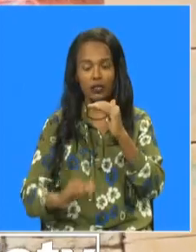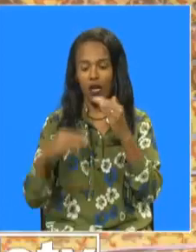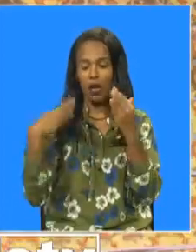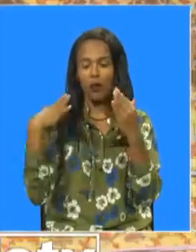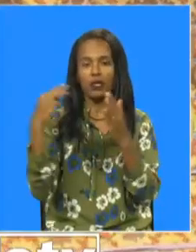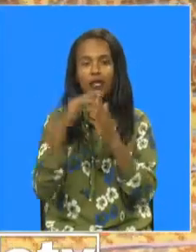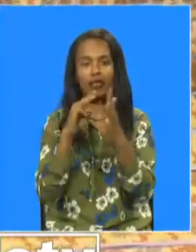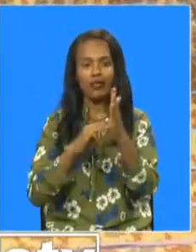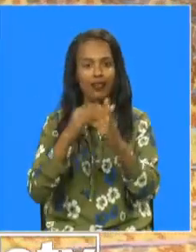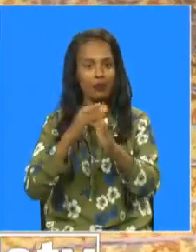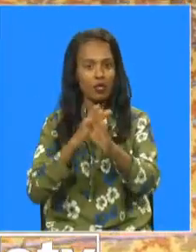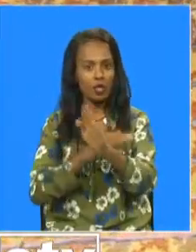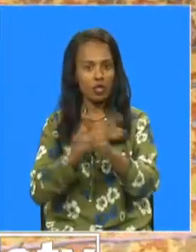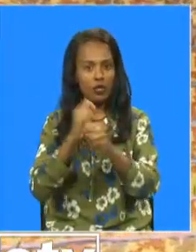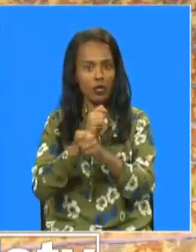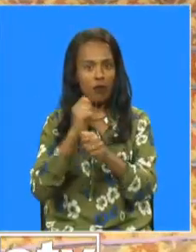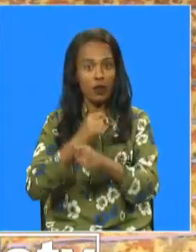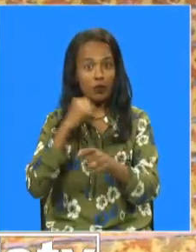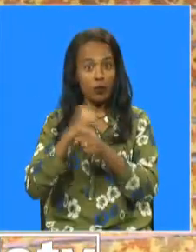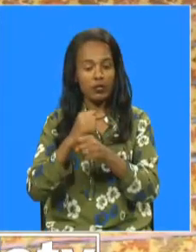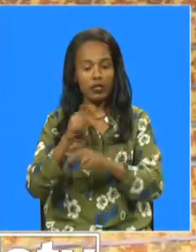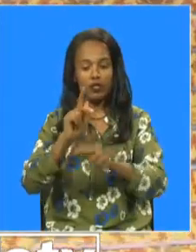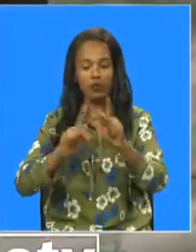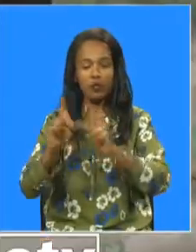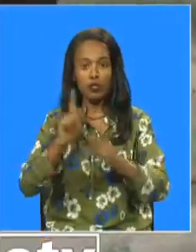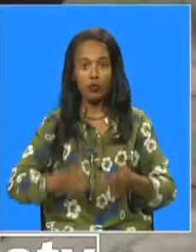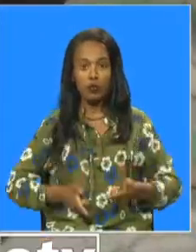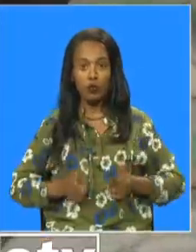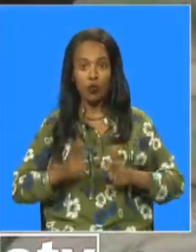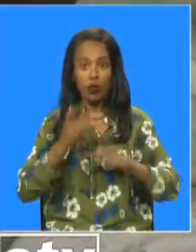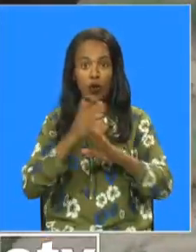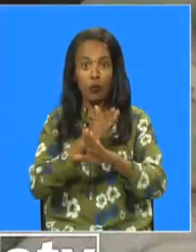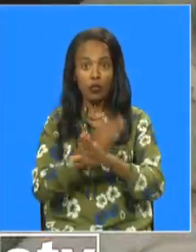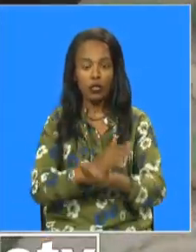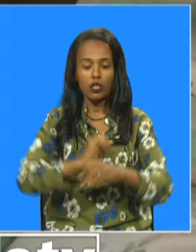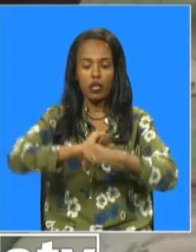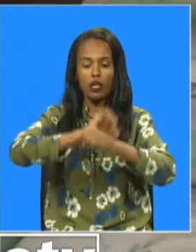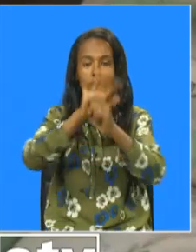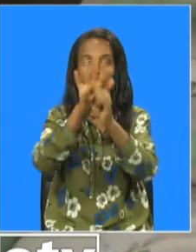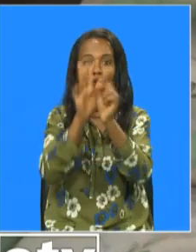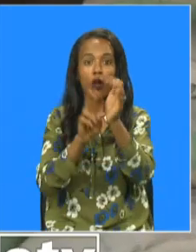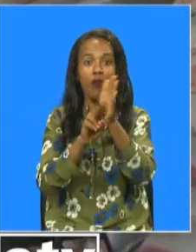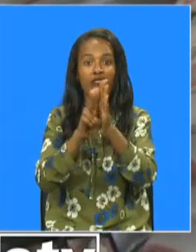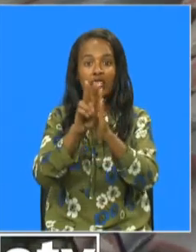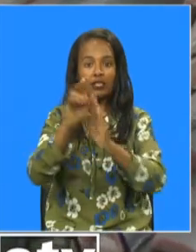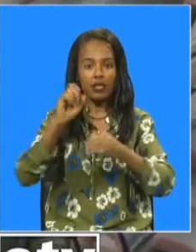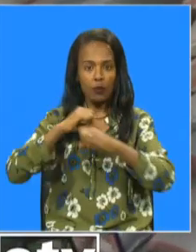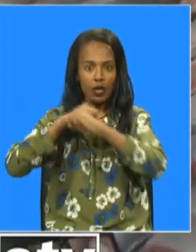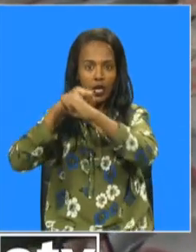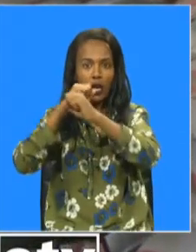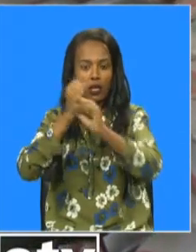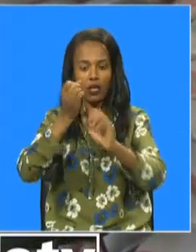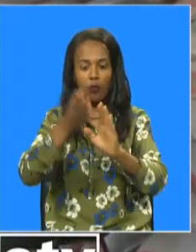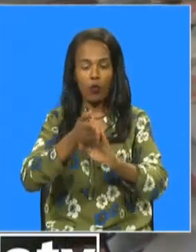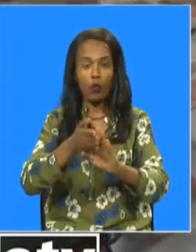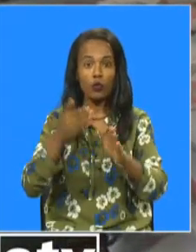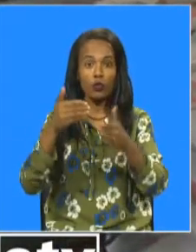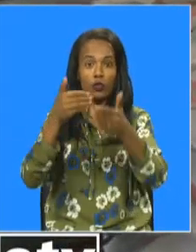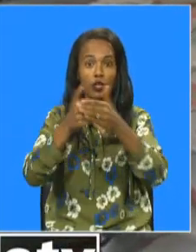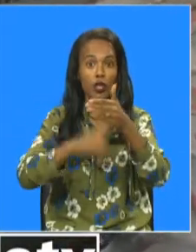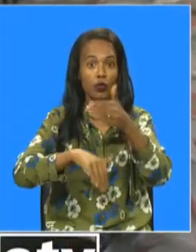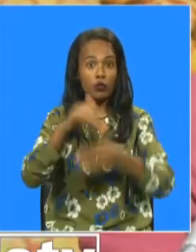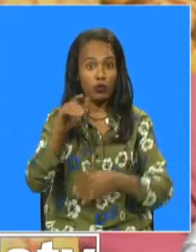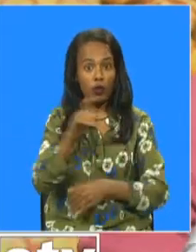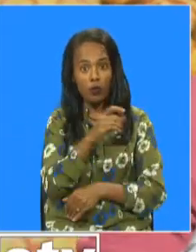በጤና ስርዓት ማሻሻያ ተግባራት በመሰማራት የህብረተሰቡ ኑሮ ከማሻሻል ባለፈ የኮሮና ቫይረስ ስርጭትን ለመከላከል የበኩሉን ድርሻ እየተወጣ